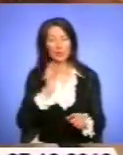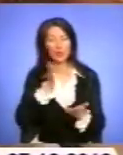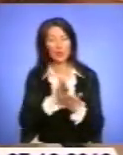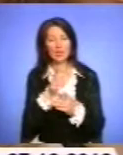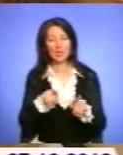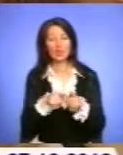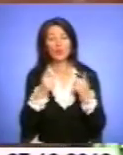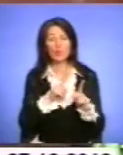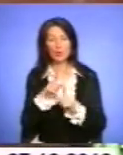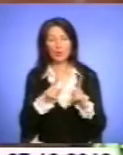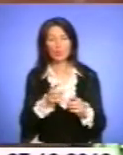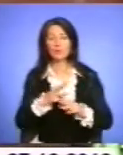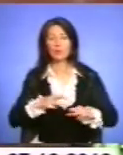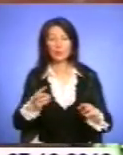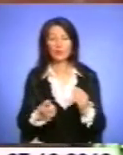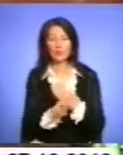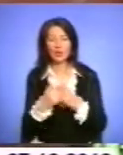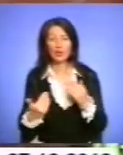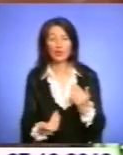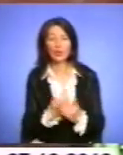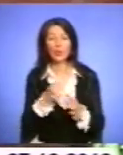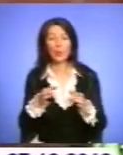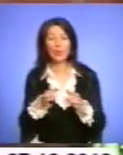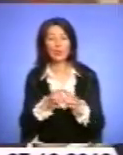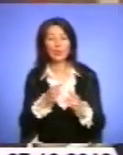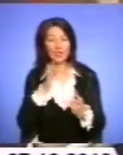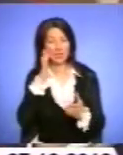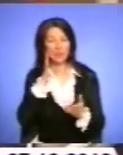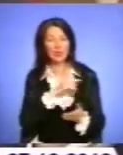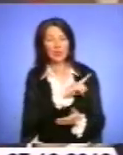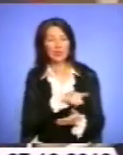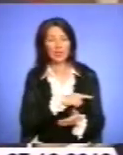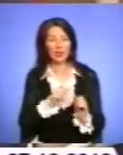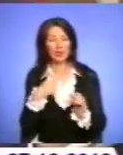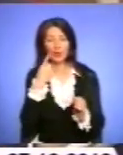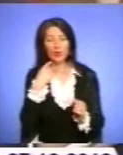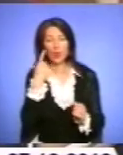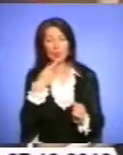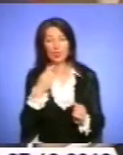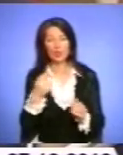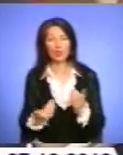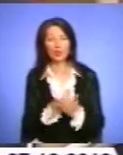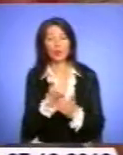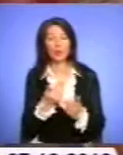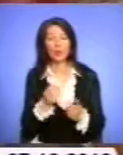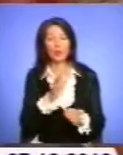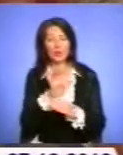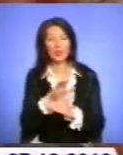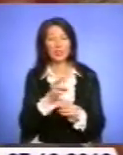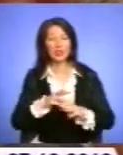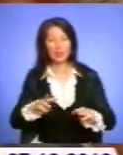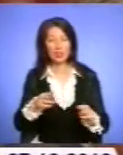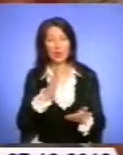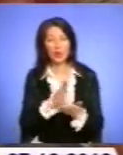В парламенті з'явилися нові політичні сили, а в уряді – нові обличчя. Новоспечені міністри за дорученням Миколи Азарова мають швидко